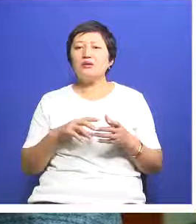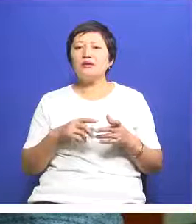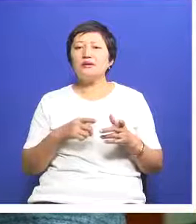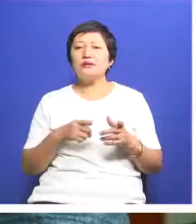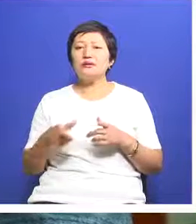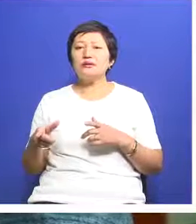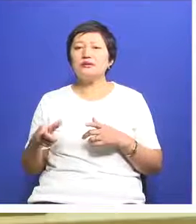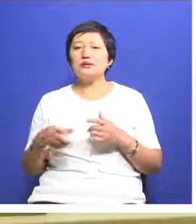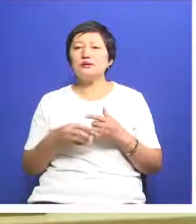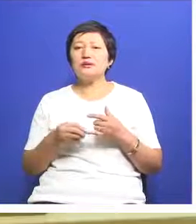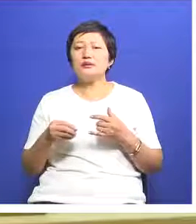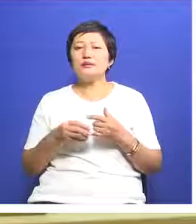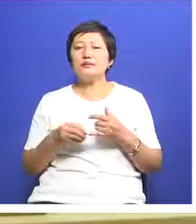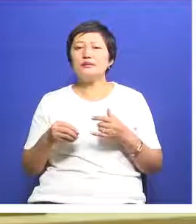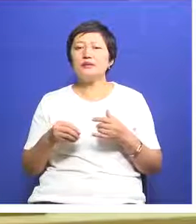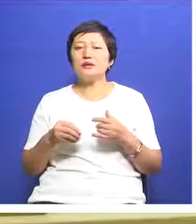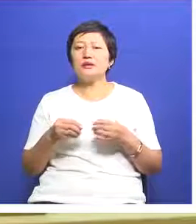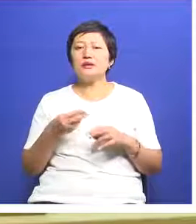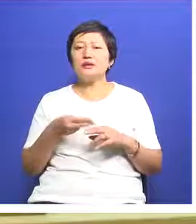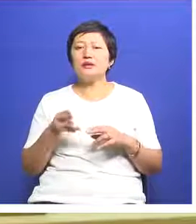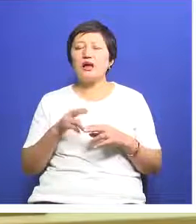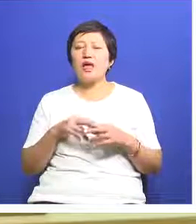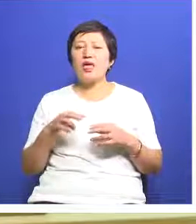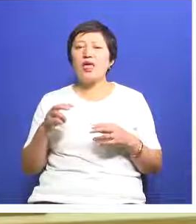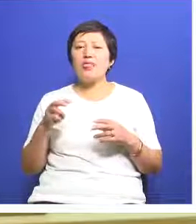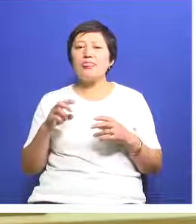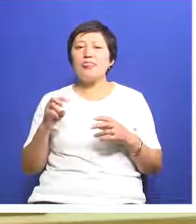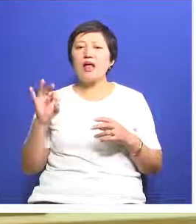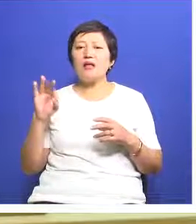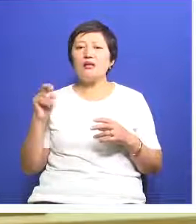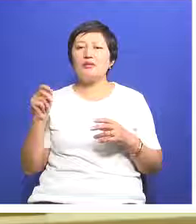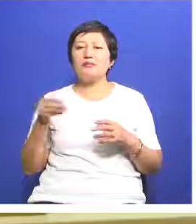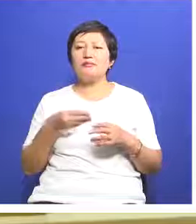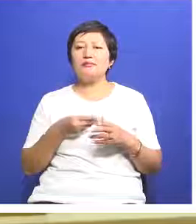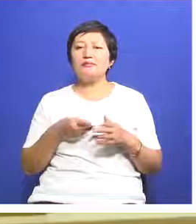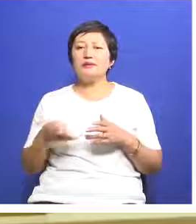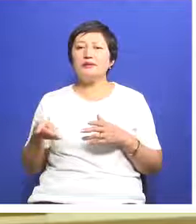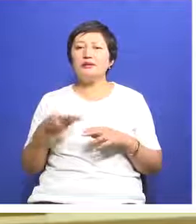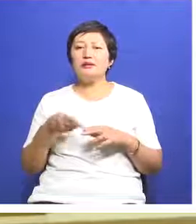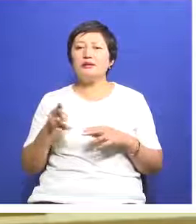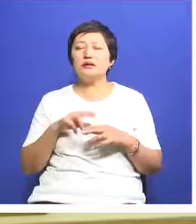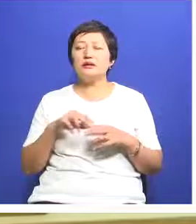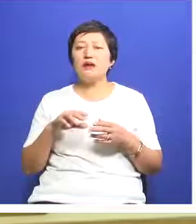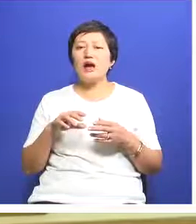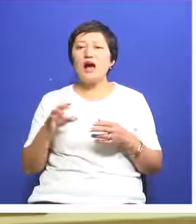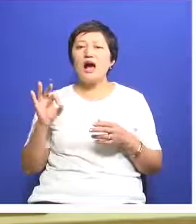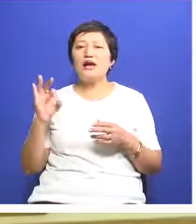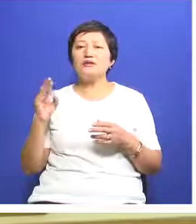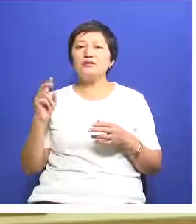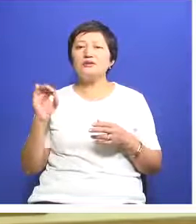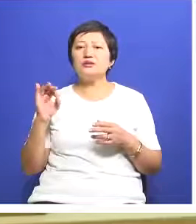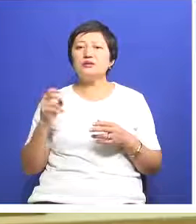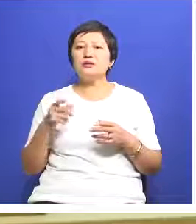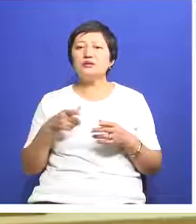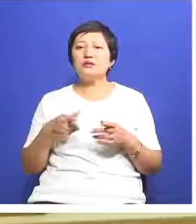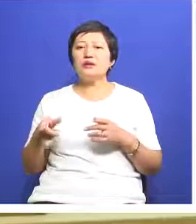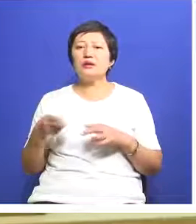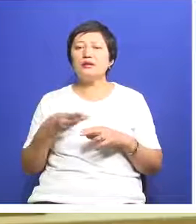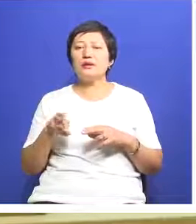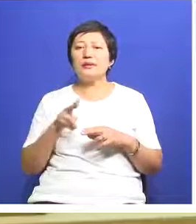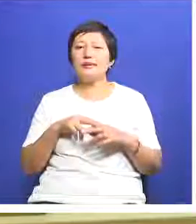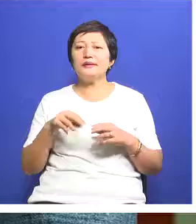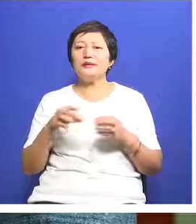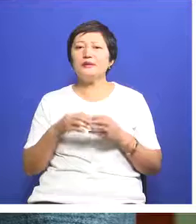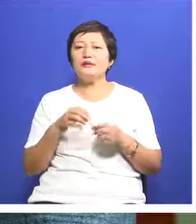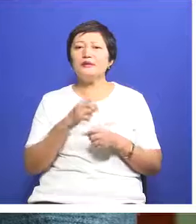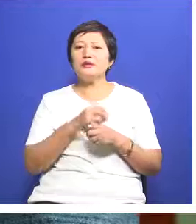Әркімнің гектарына қарап алынады, қолына талон беріледі. Сол арқылы жаңағы азестен барып құйып алып пайдаланып